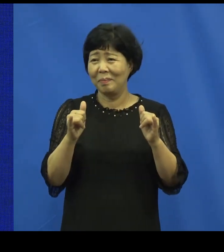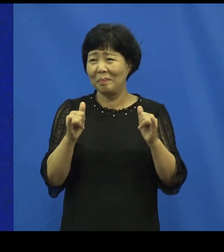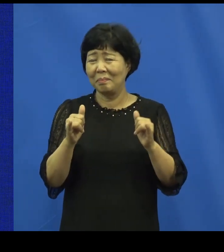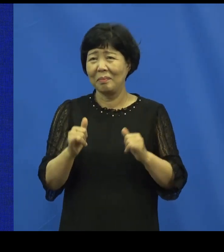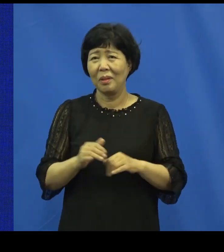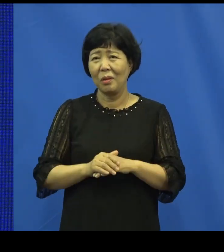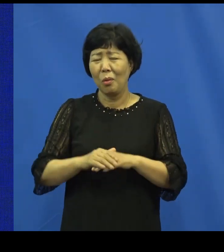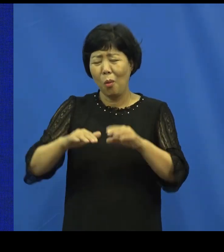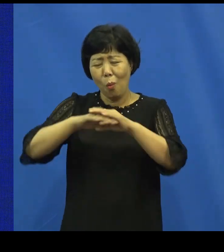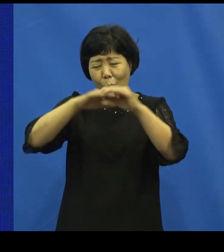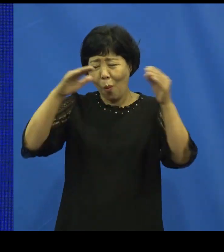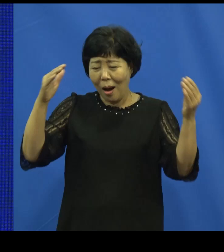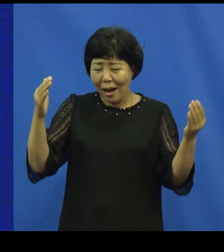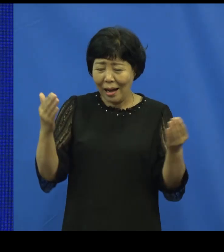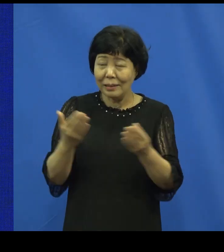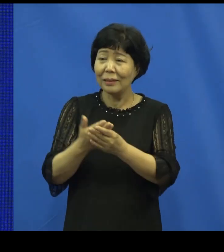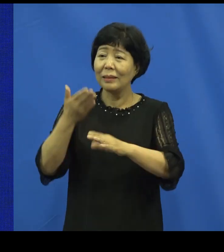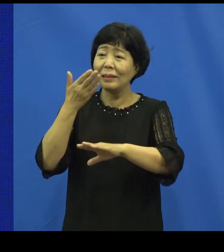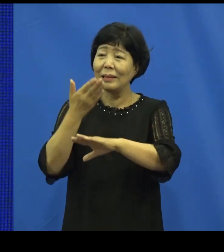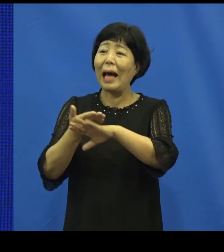다른 세계에서 자라난 사람이에요.